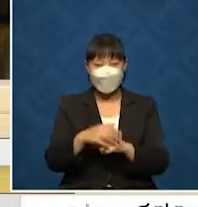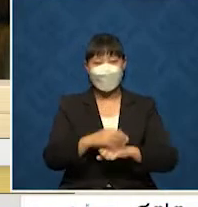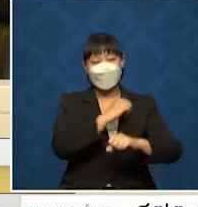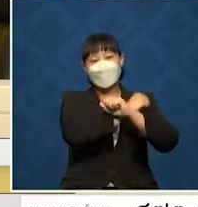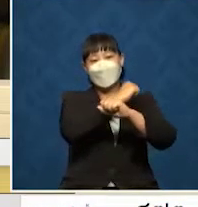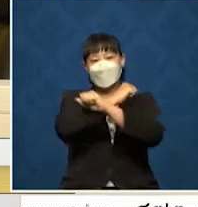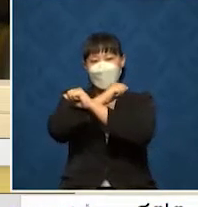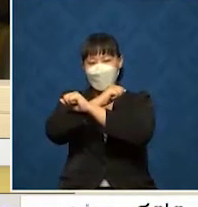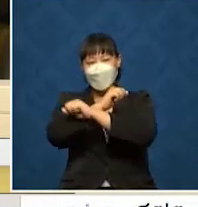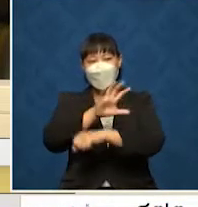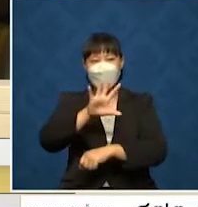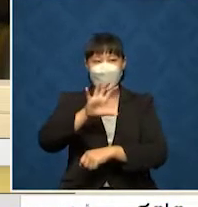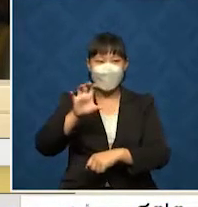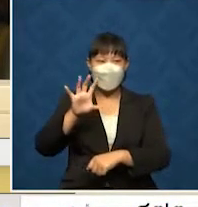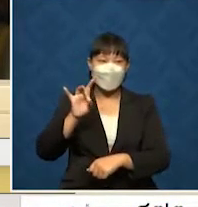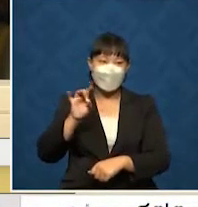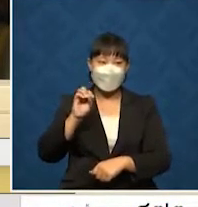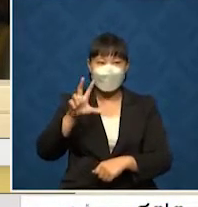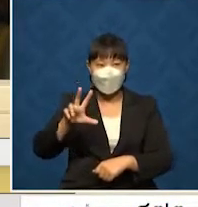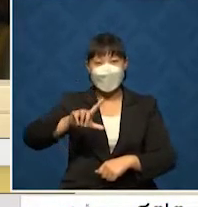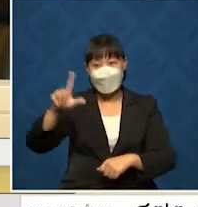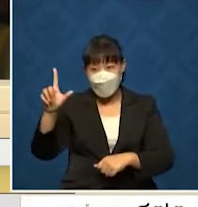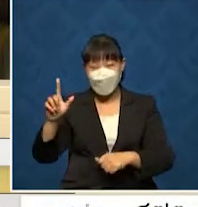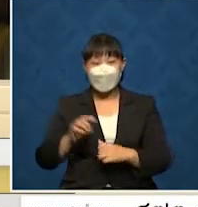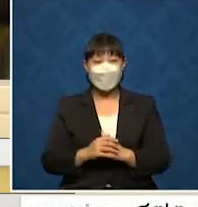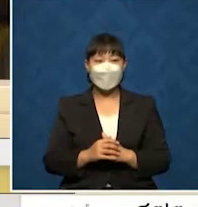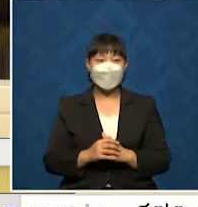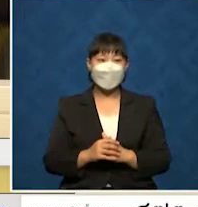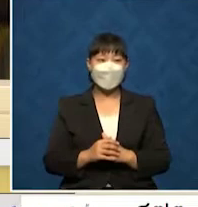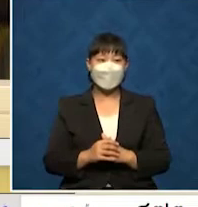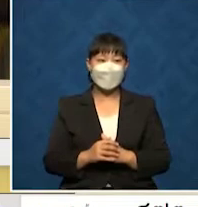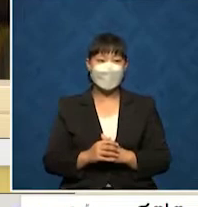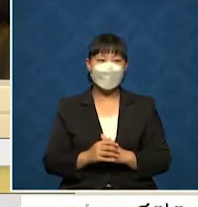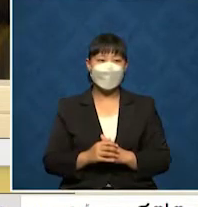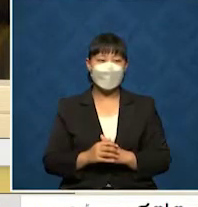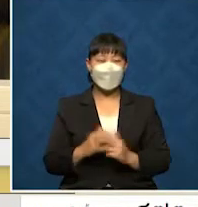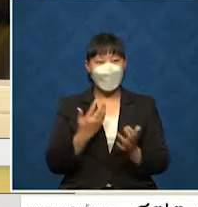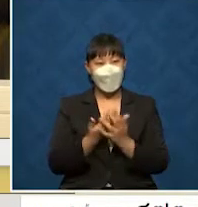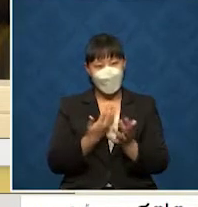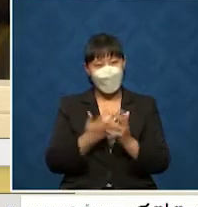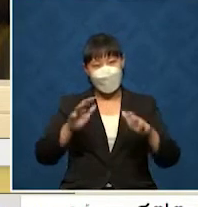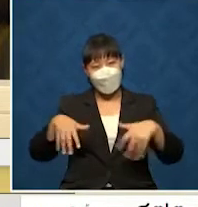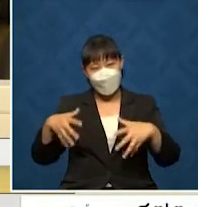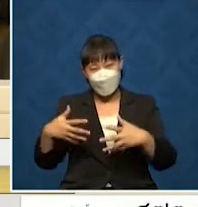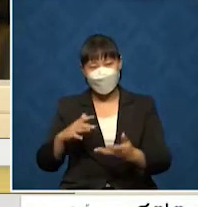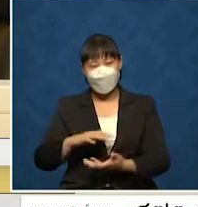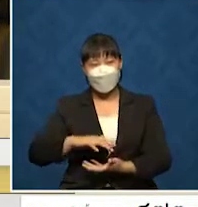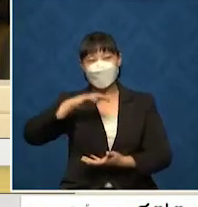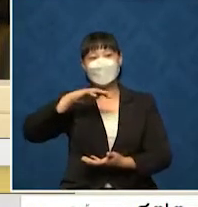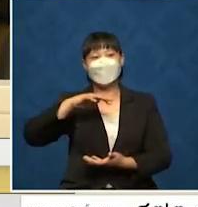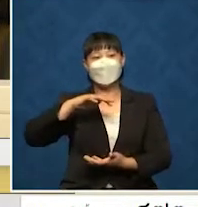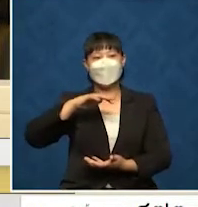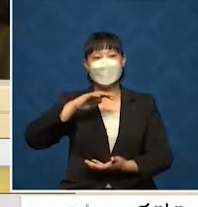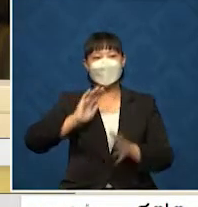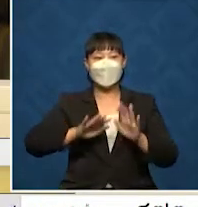ได้ถึง583ล้านเม็ดเป็นมูลค่านะครับมูลค่าที่เราคิดจากเม็ด